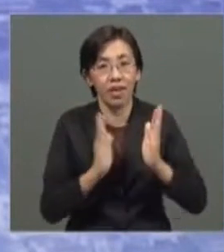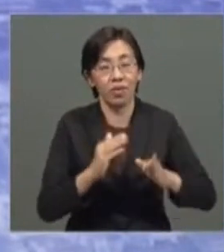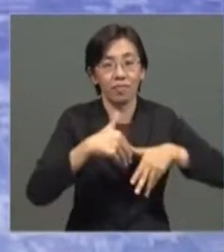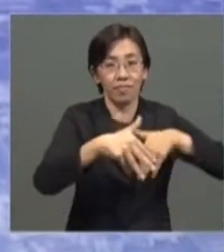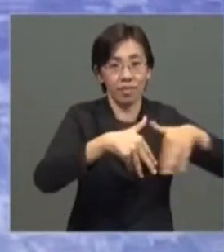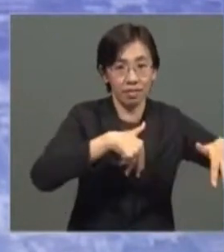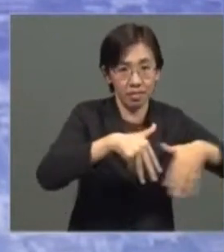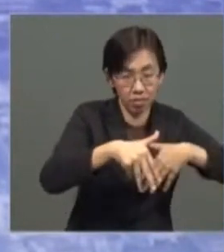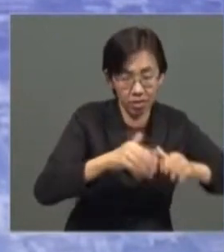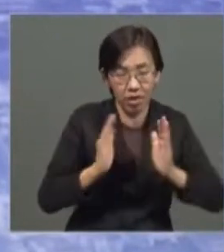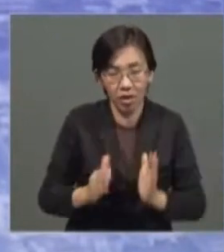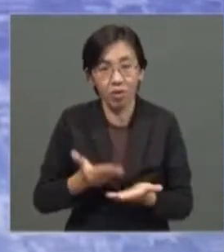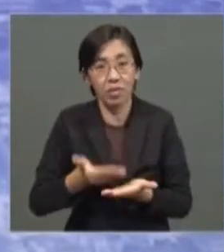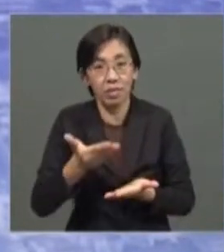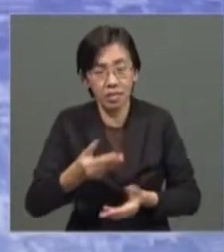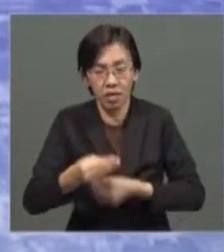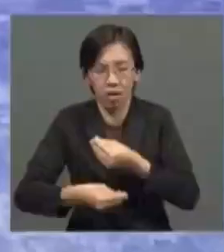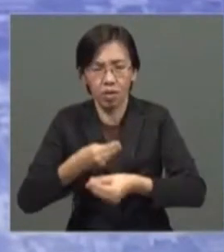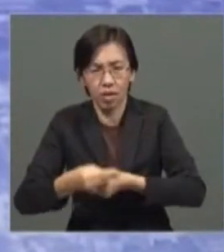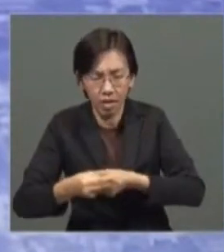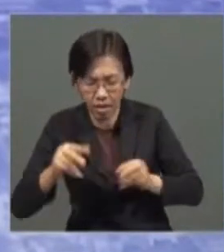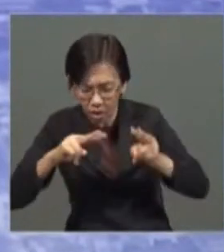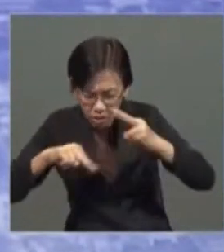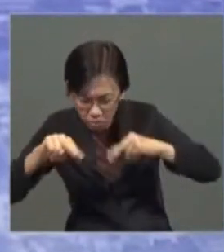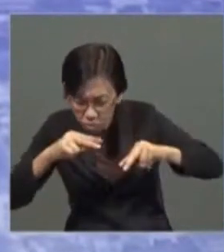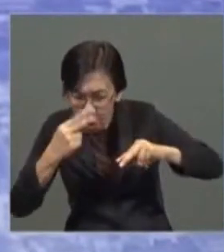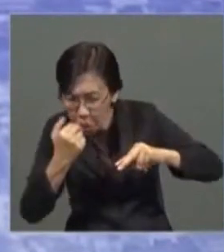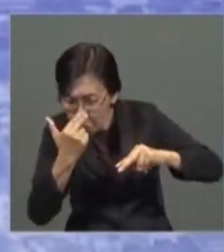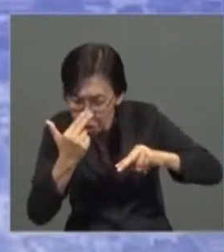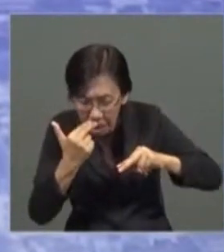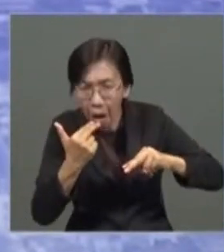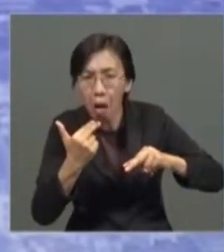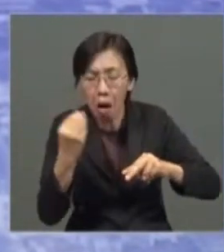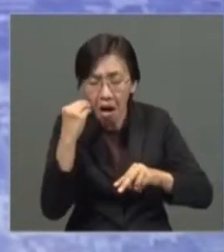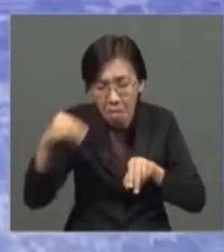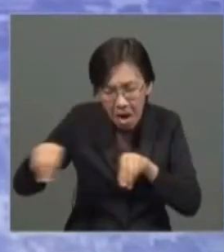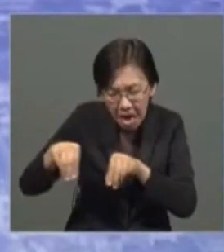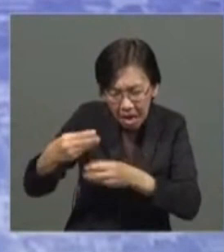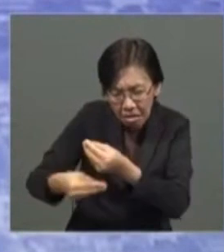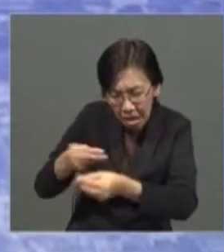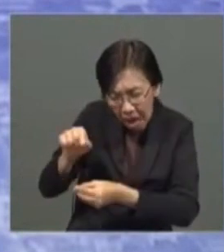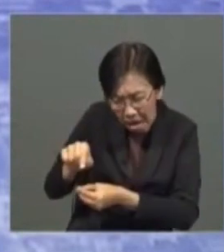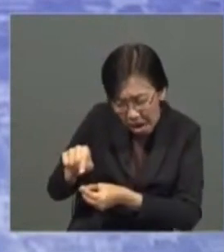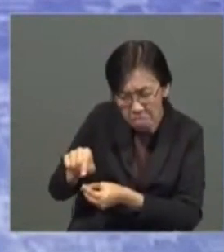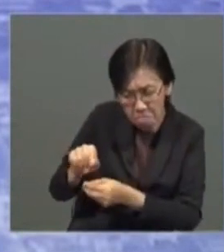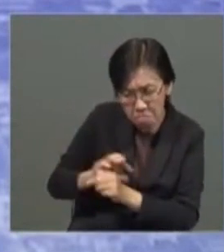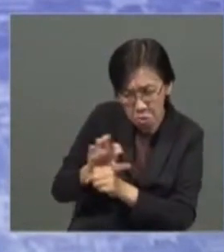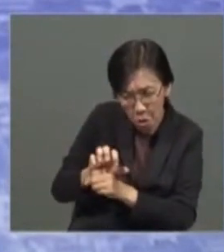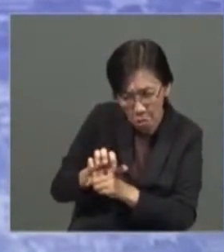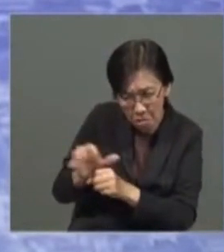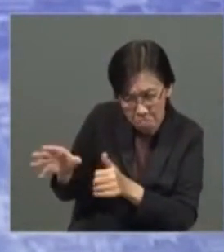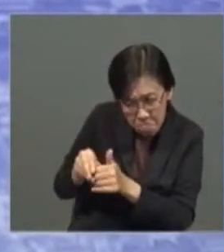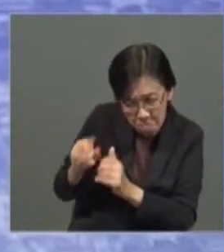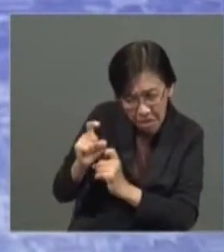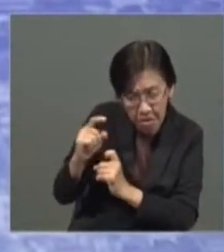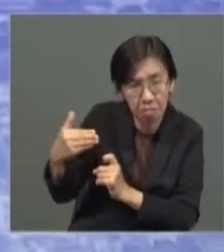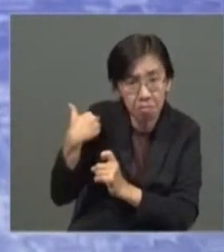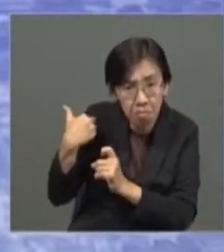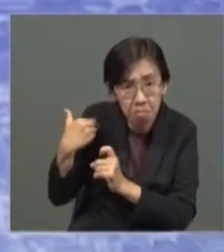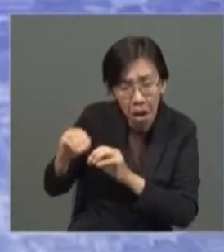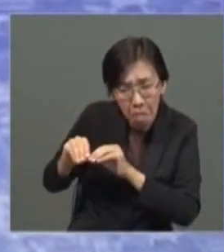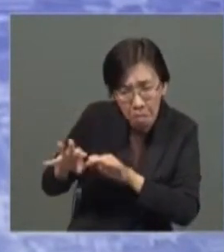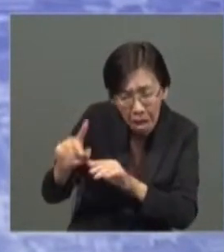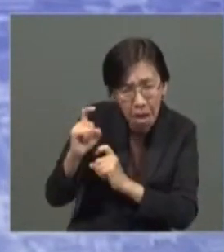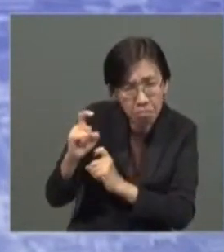ประชาชนและพื้นที่นะคะมีการทบทวนสอดส่องดูแลตลาดใกล้บ้านท่านแล้วก็ช่วยกันอาบกำหนดมาตรการ